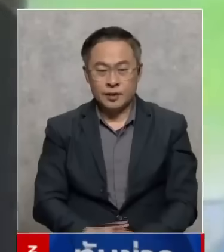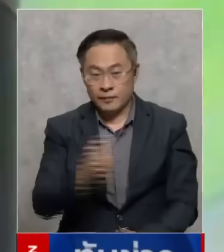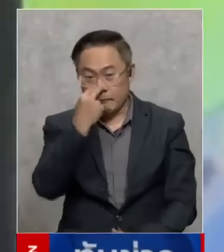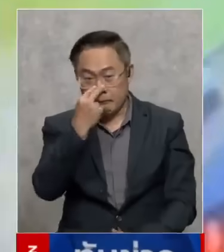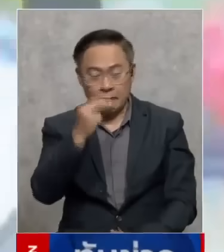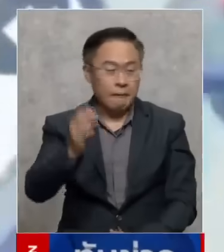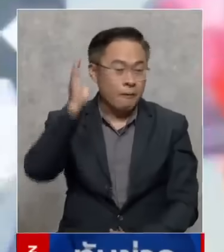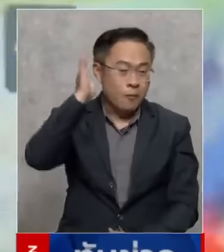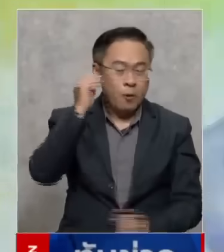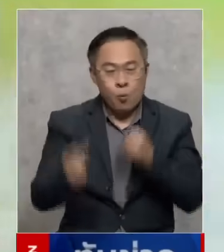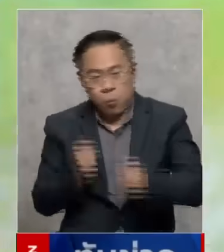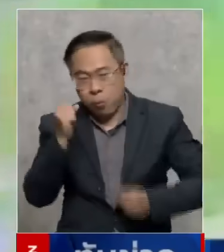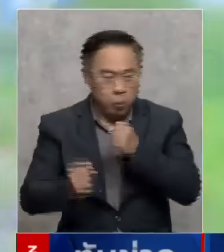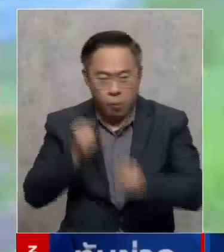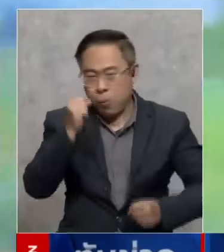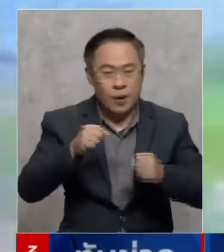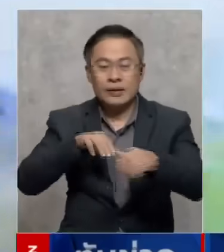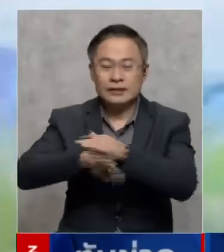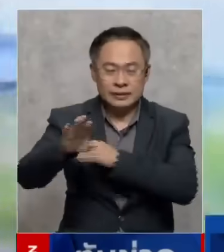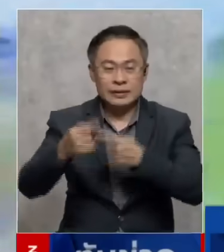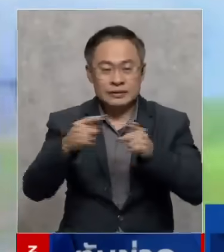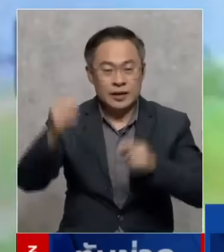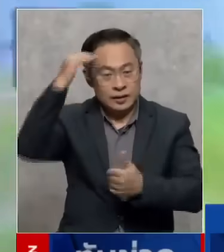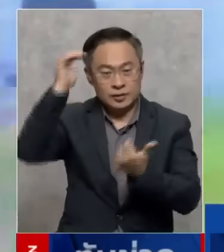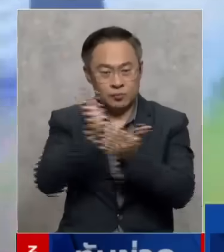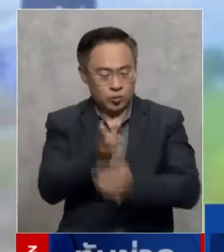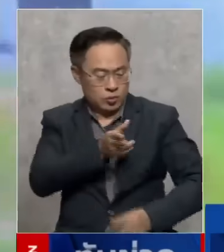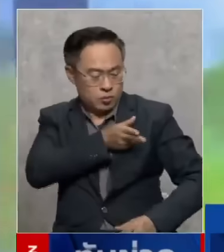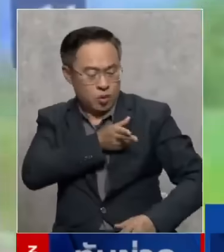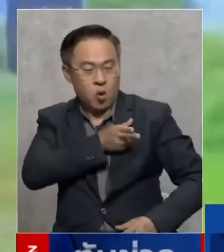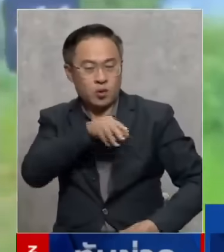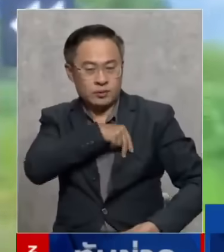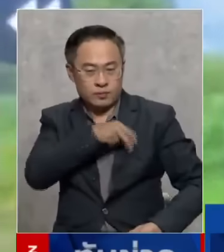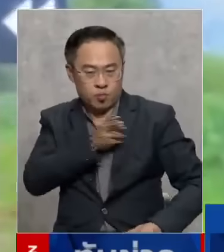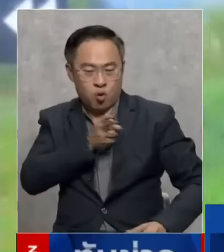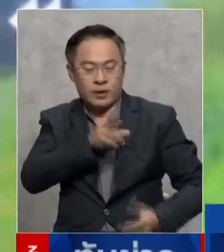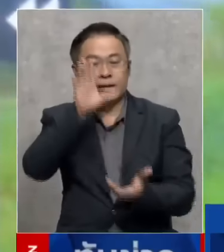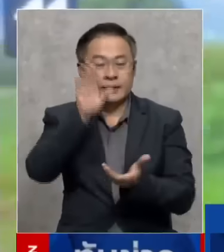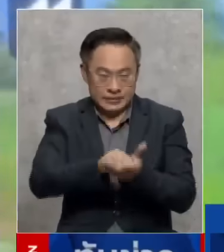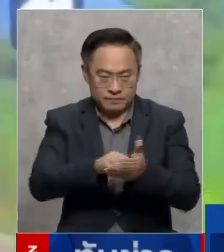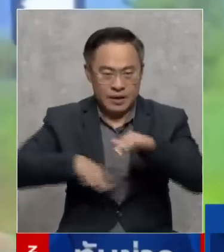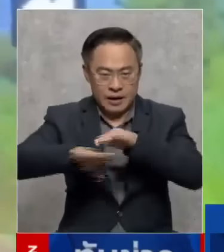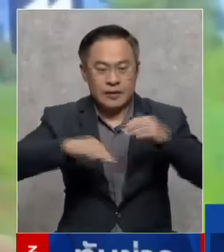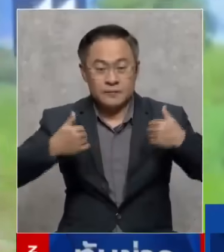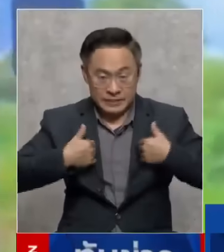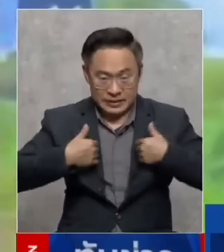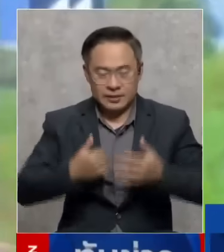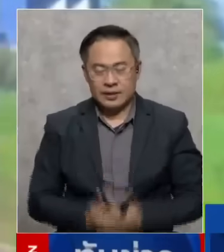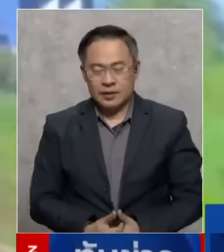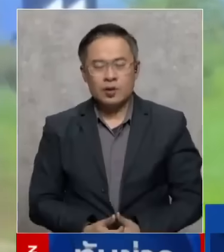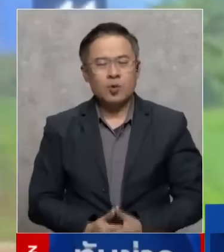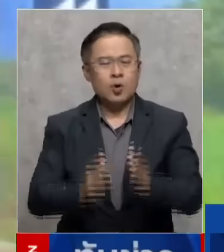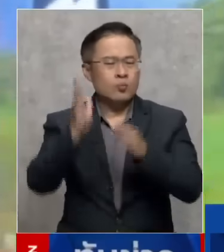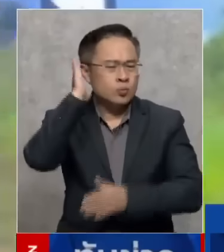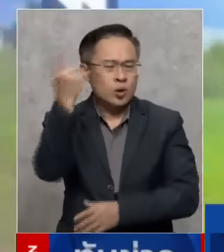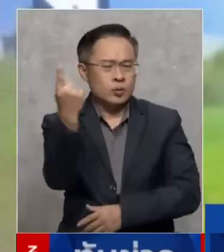นี่แหละครับเป็นวิดีโอจากกล้องติดหน้าอกของเจ้าหน้าที่สายตรวจสภบางพลีครับบันทึกเหตุการณ์ช่วงจังหวะที่ไปล่าจับ